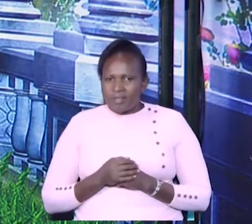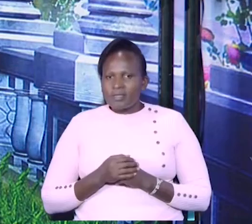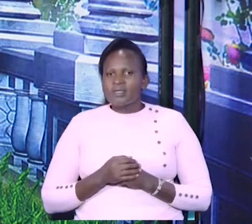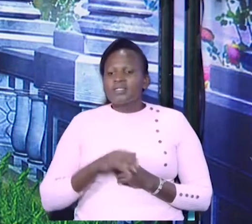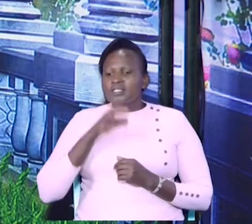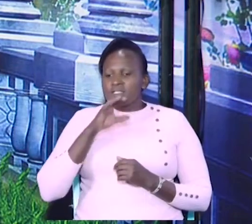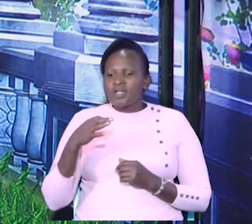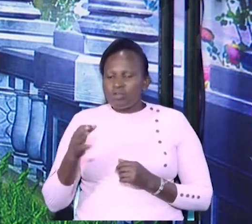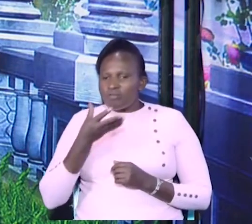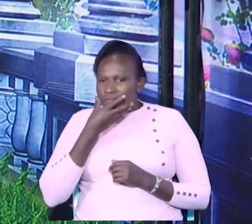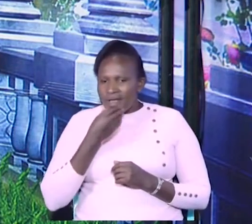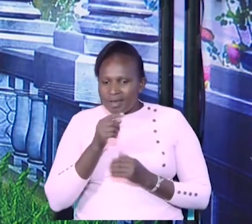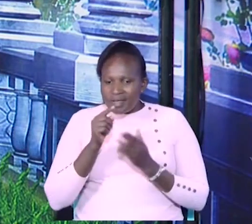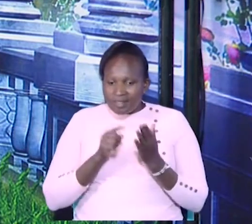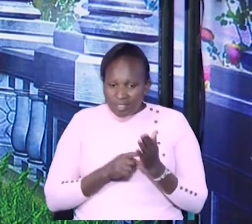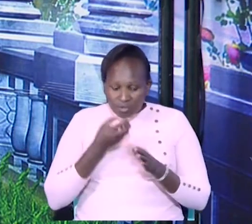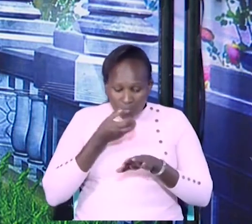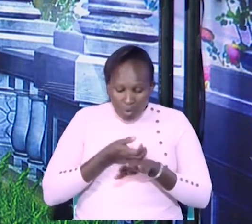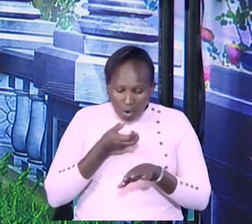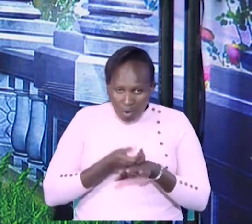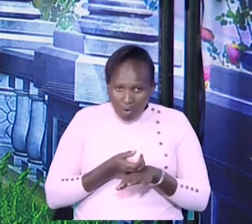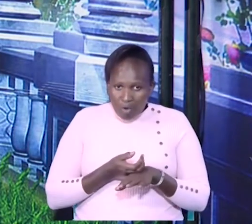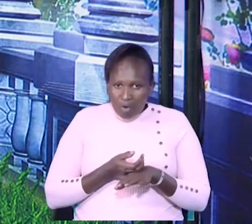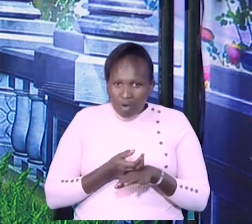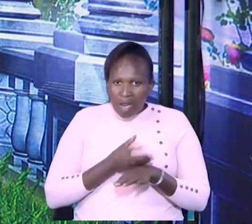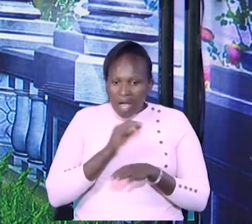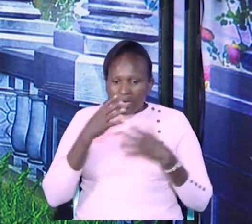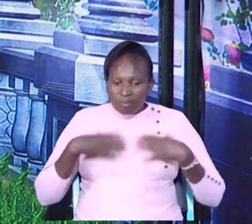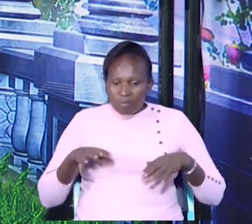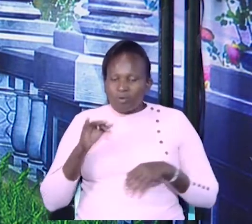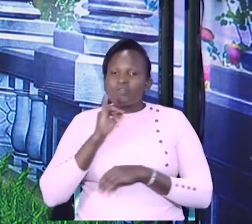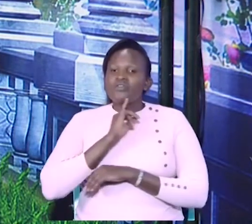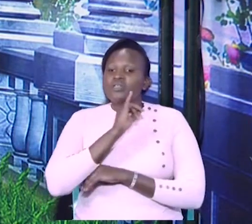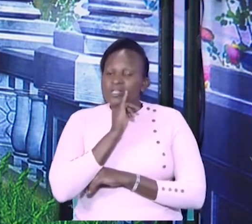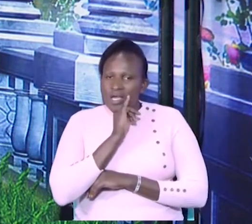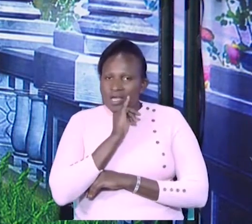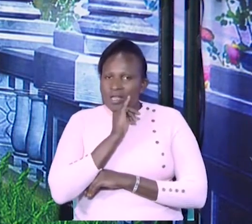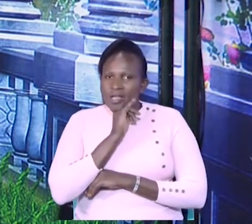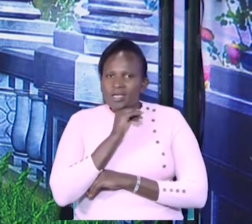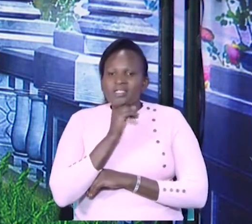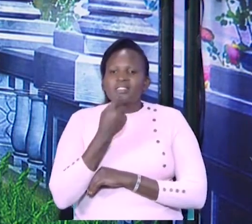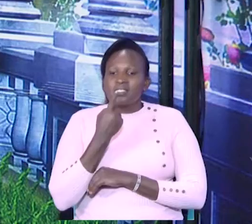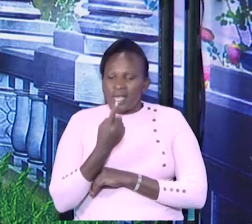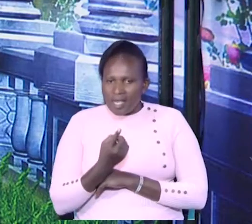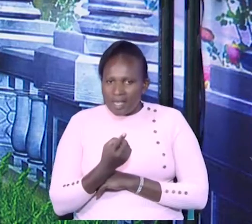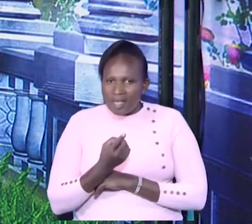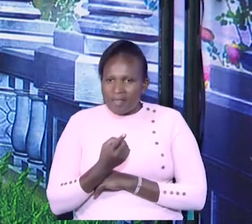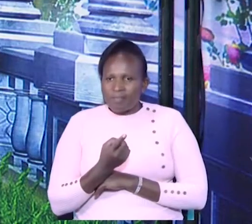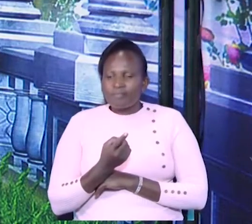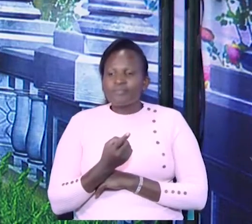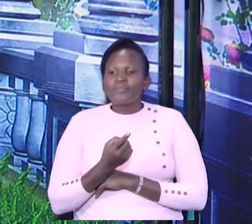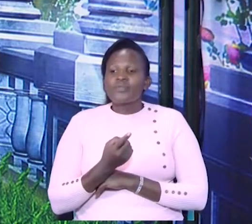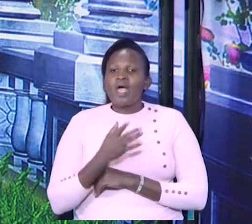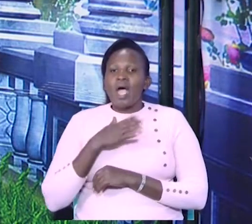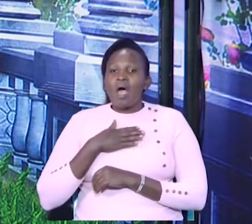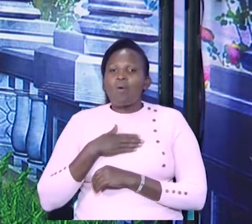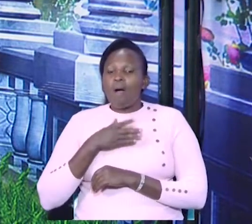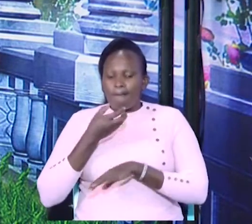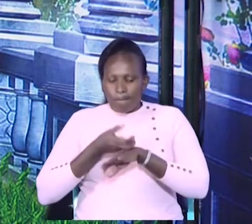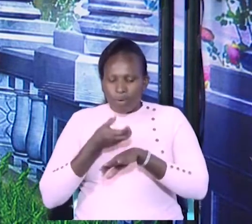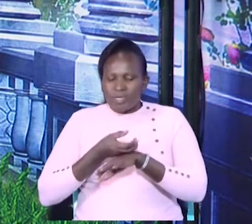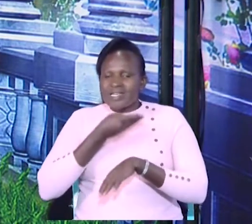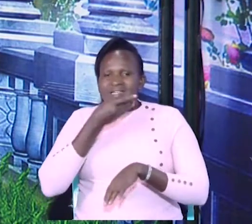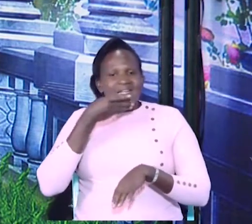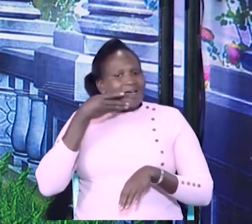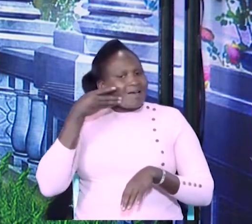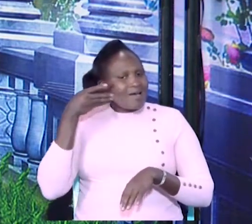son of man, these bones are the people of Israel. They say, our bones are